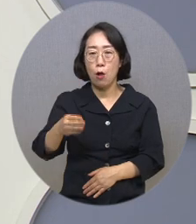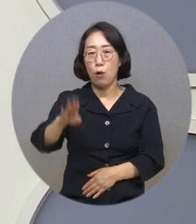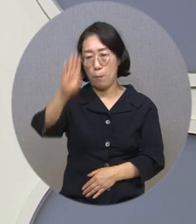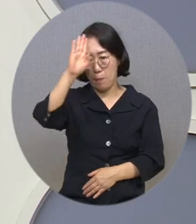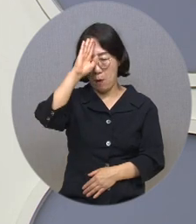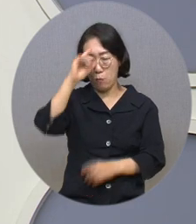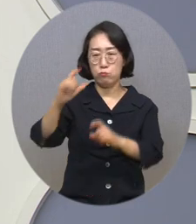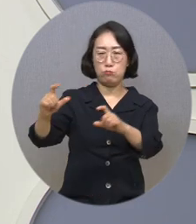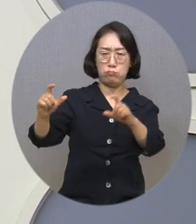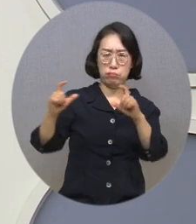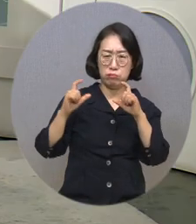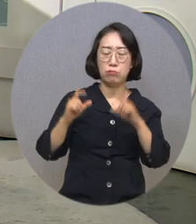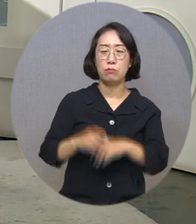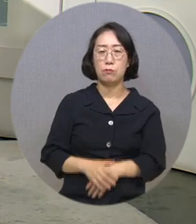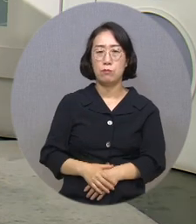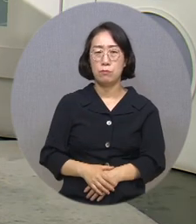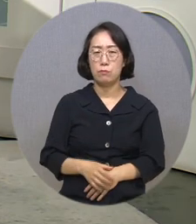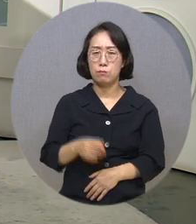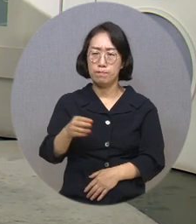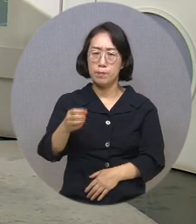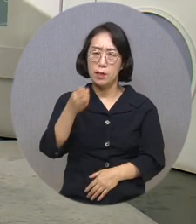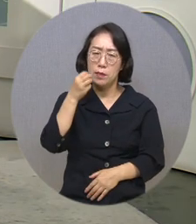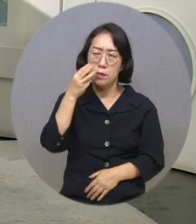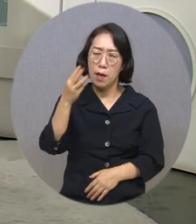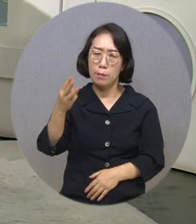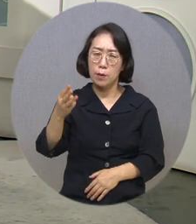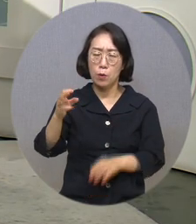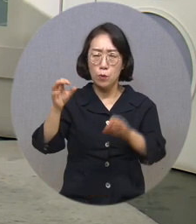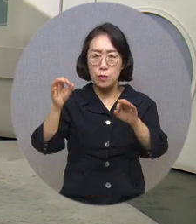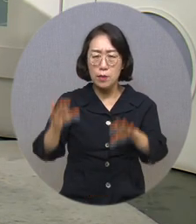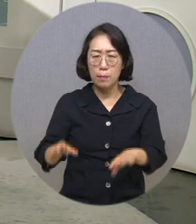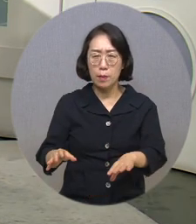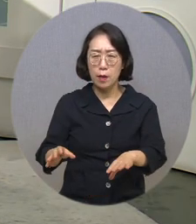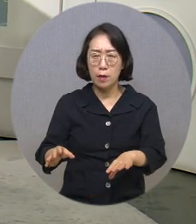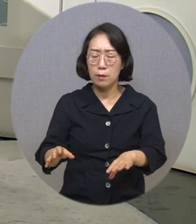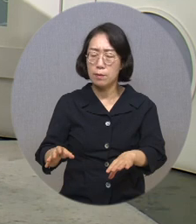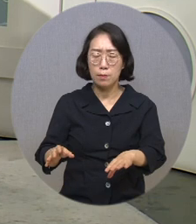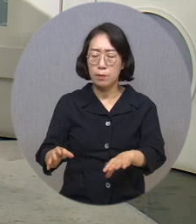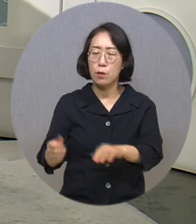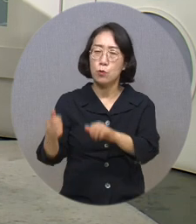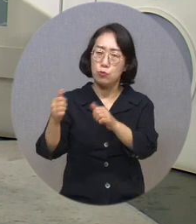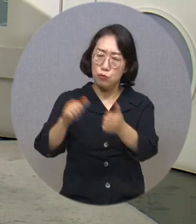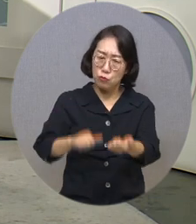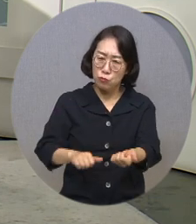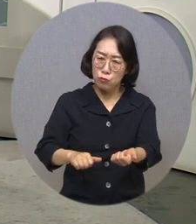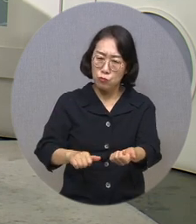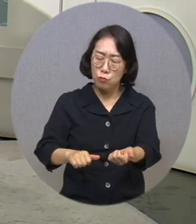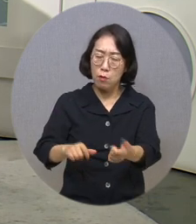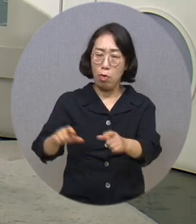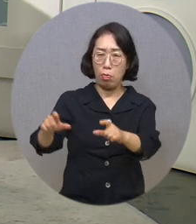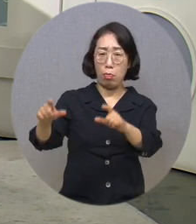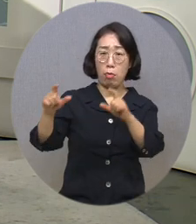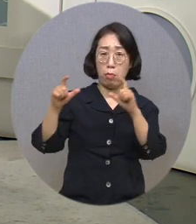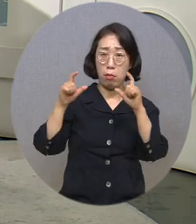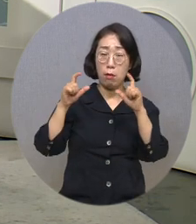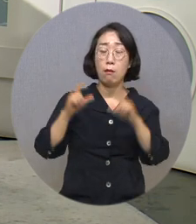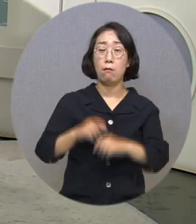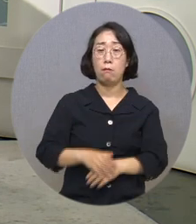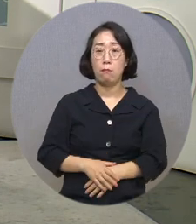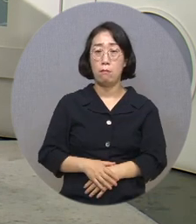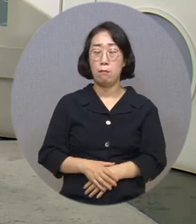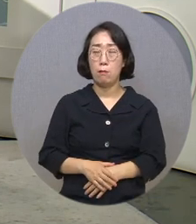병원에서는 거의 한 3개월 이상 살기가 힘들겠다. 이런 정도까지 예, 그게